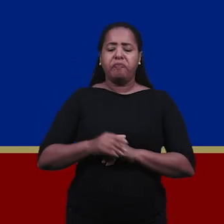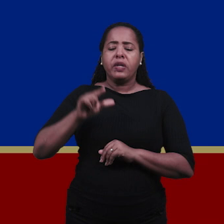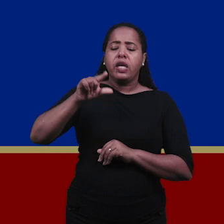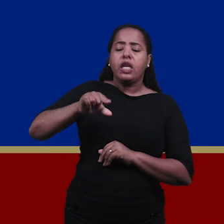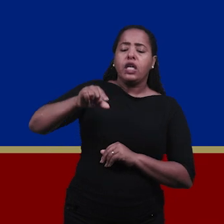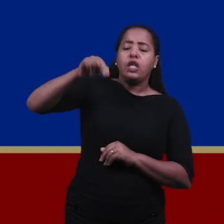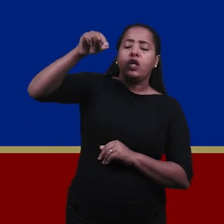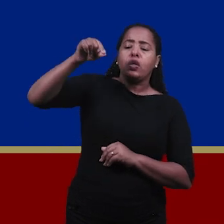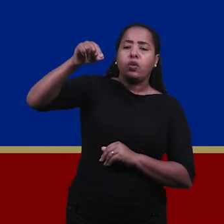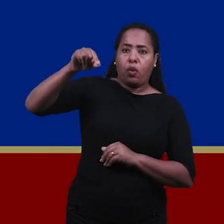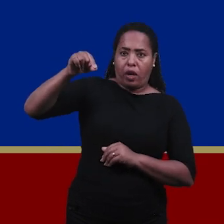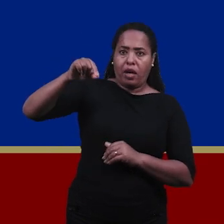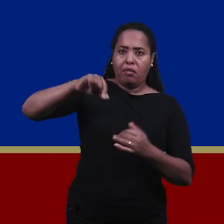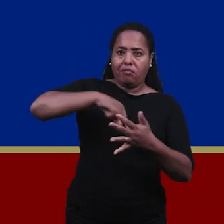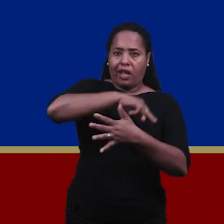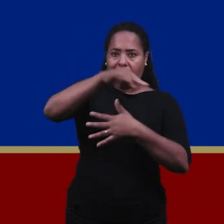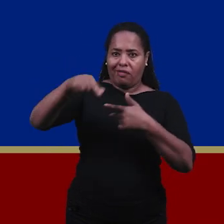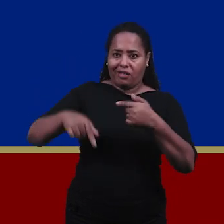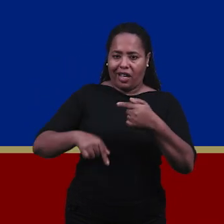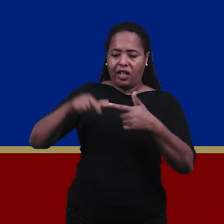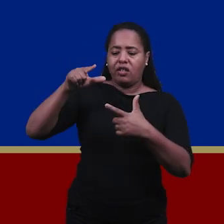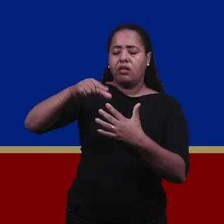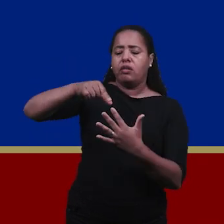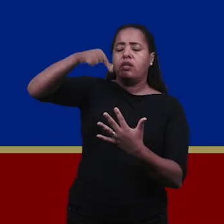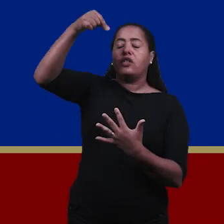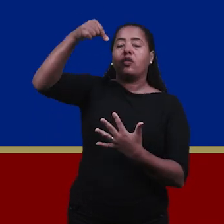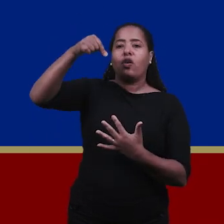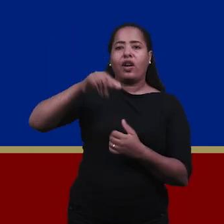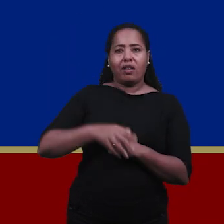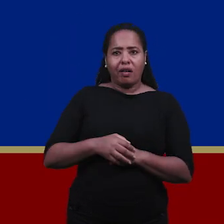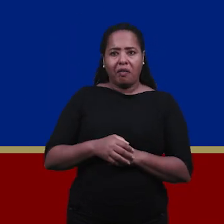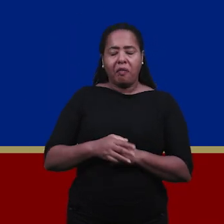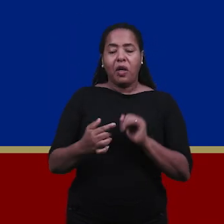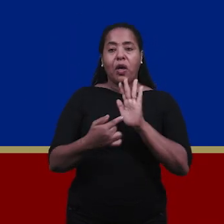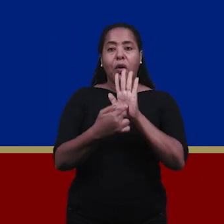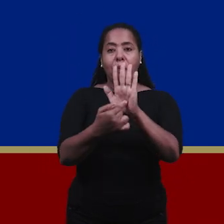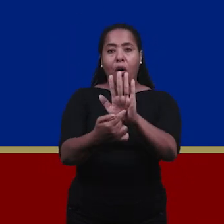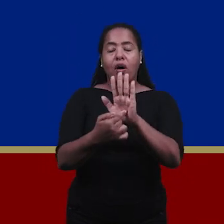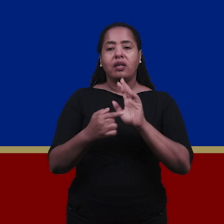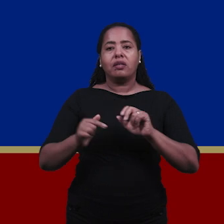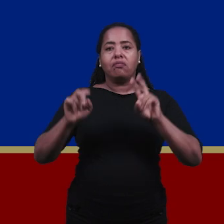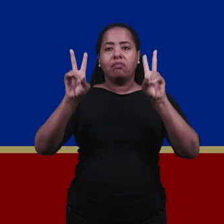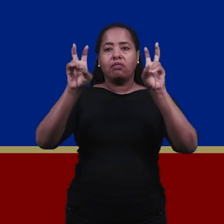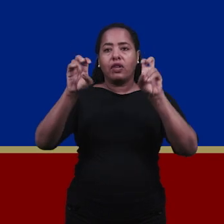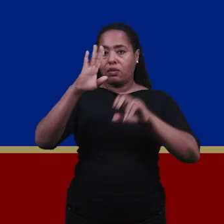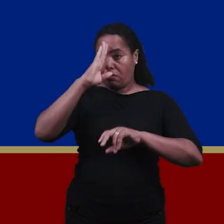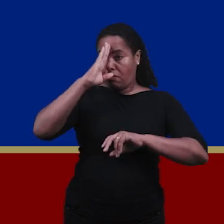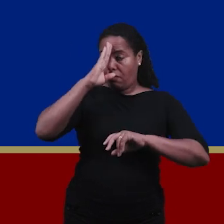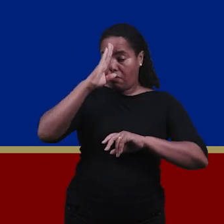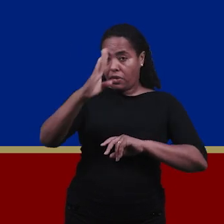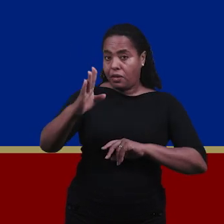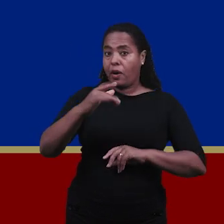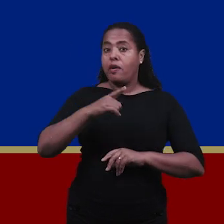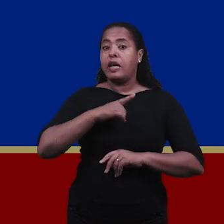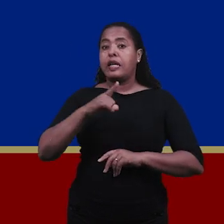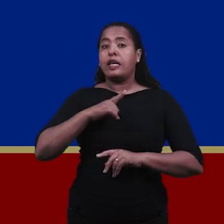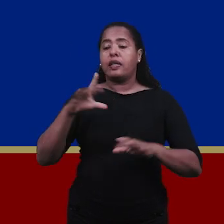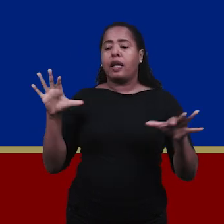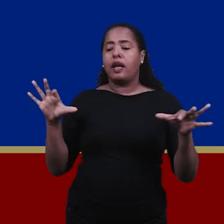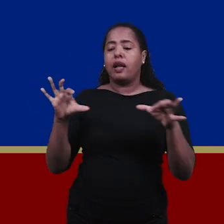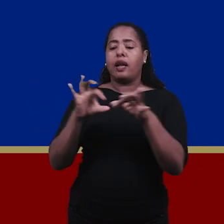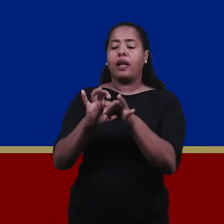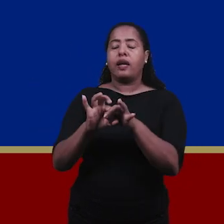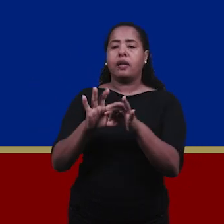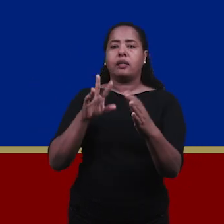choisissez une de ces paraboles et parle sur ce sujet central lié à la